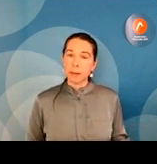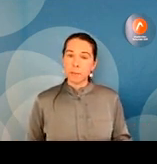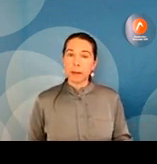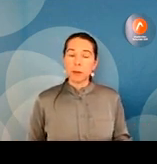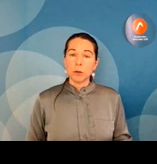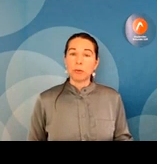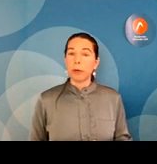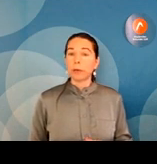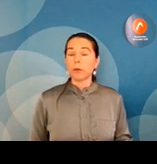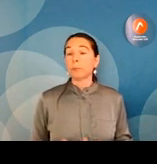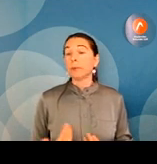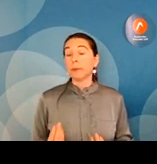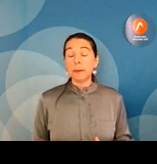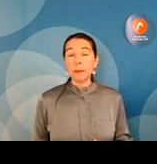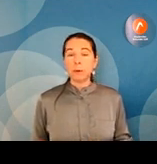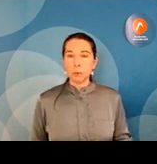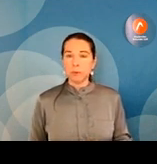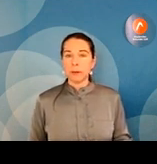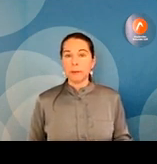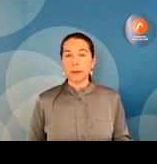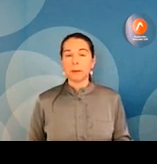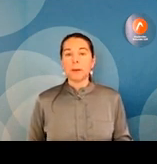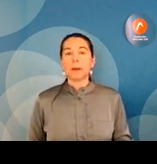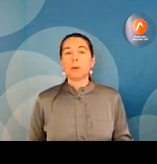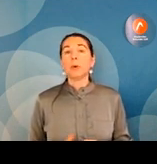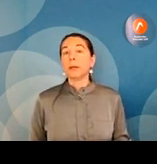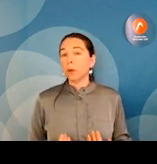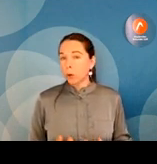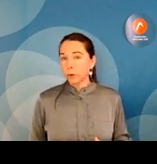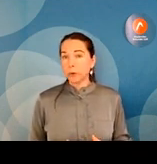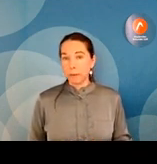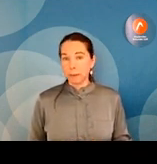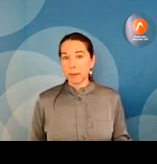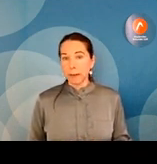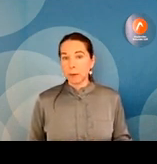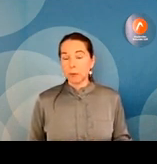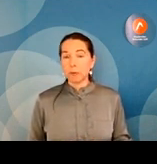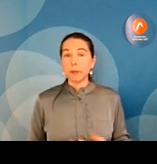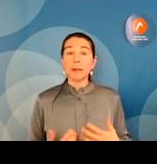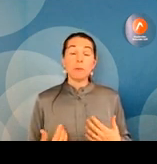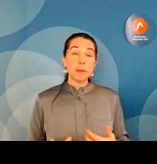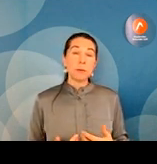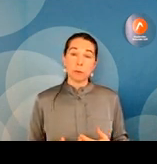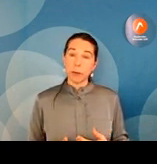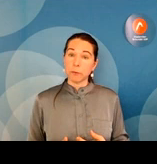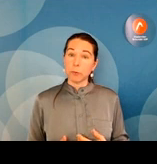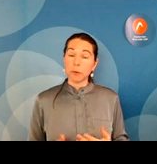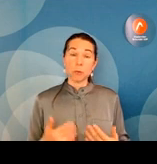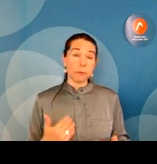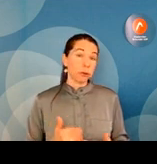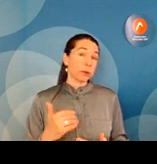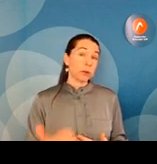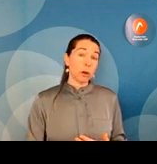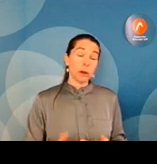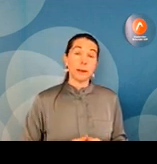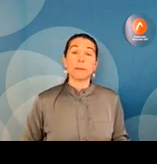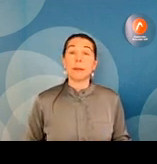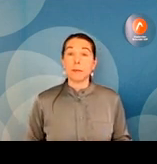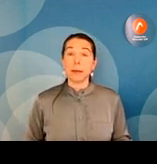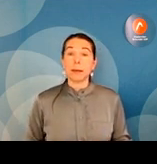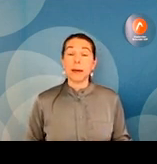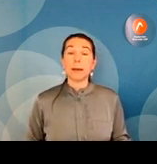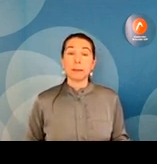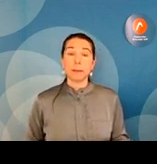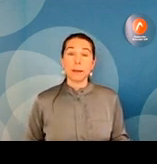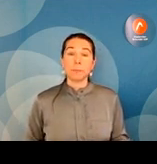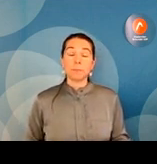fackliga medlemmar så är det så att känner ni er utsatta, då är det till oss ni vänder er. För att det är vi som fackförbund som har första talan att